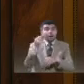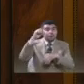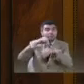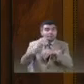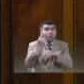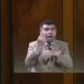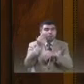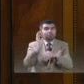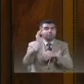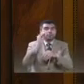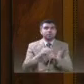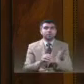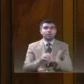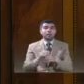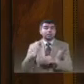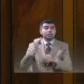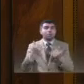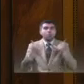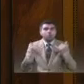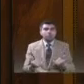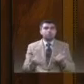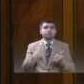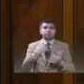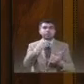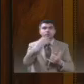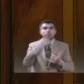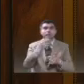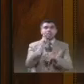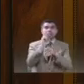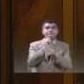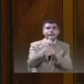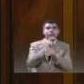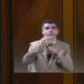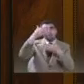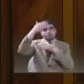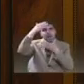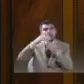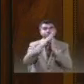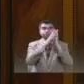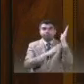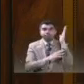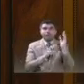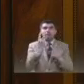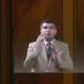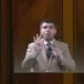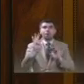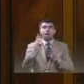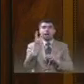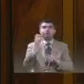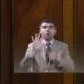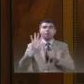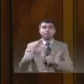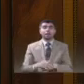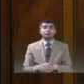جاي من أننا وصلنا اليوم بعد الديون اللي خدتها المملكة المغربية في سنوات 2004-2005 اللي وصلت